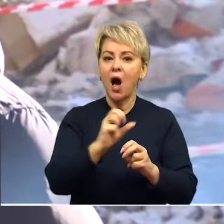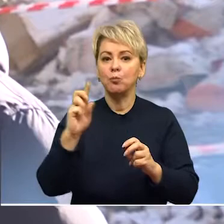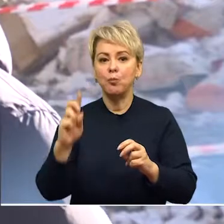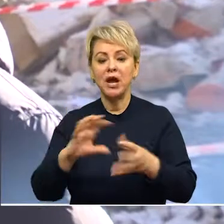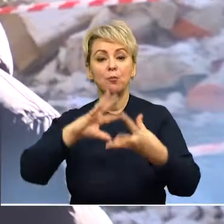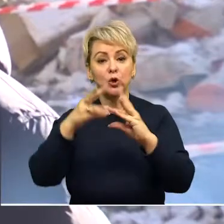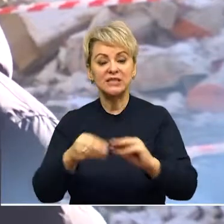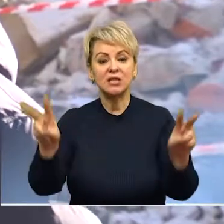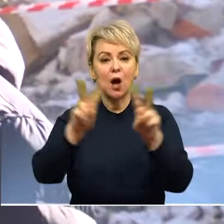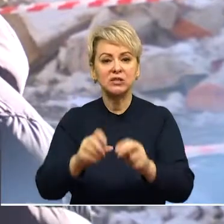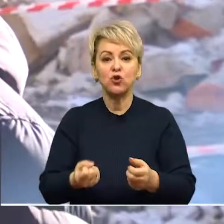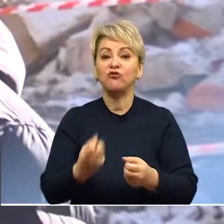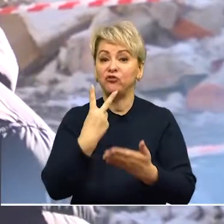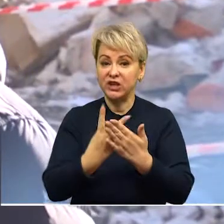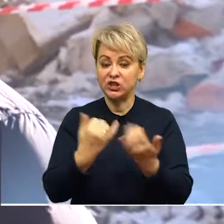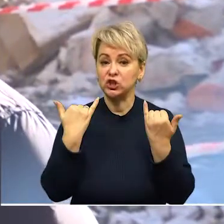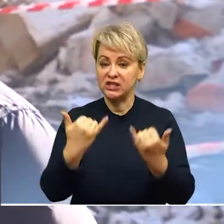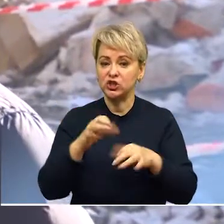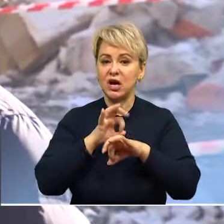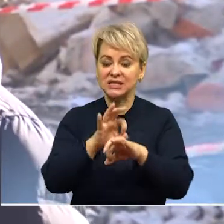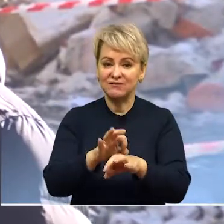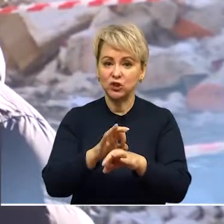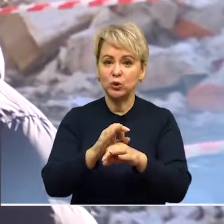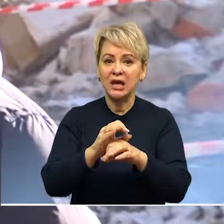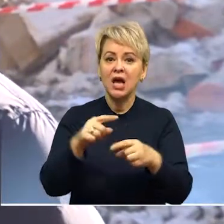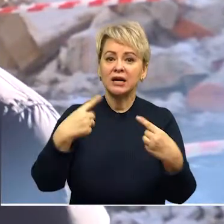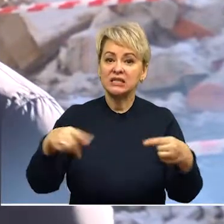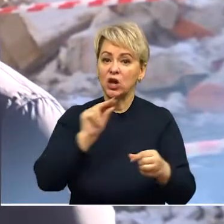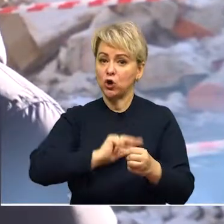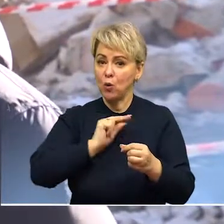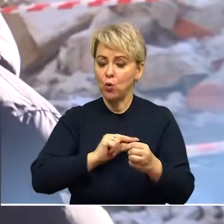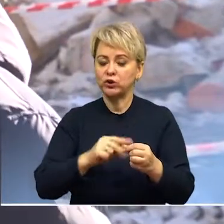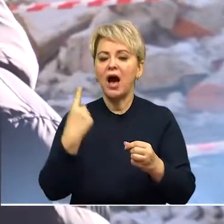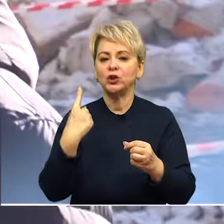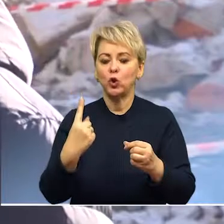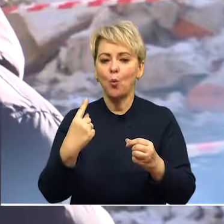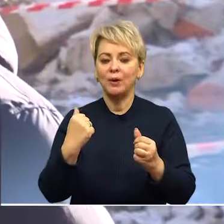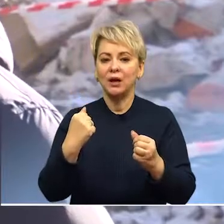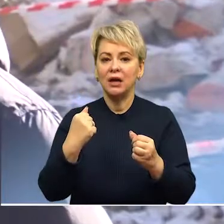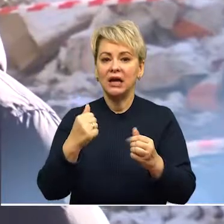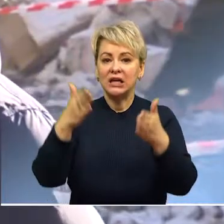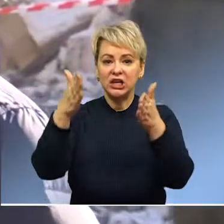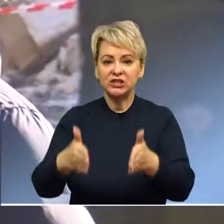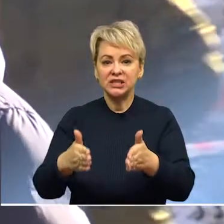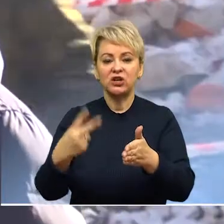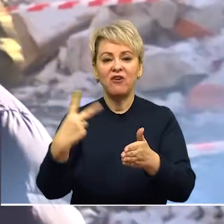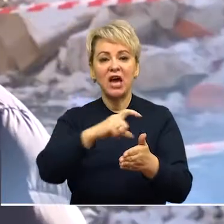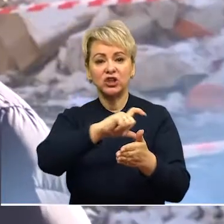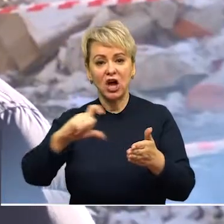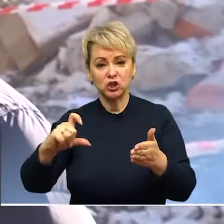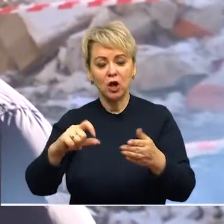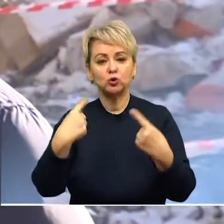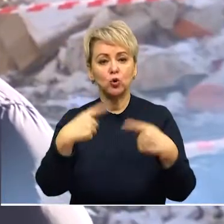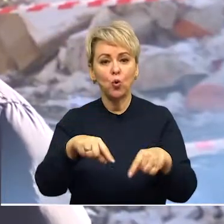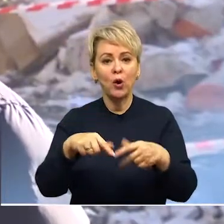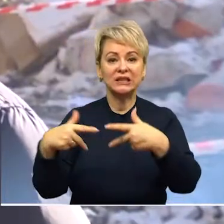По результатам обследования вы видите, сейчас идут демонтажные работы. На одном литере два этажа,